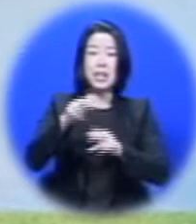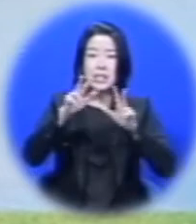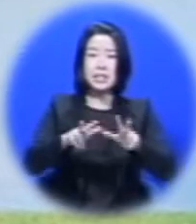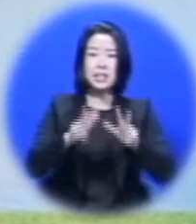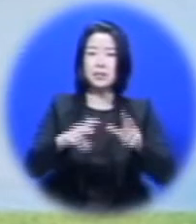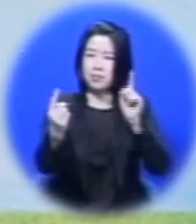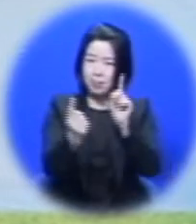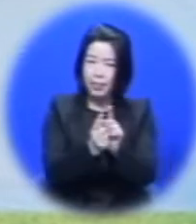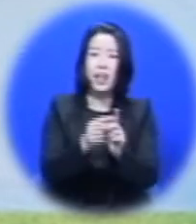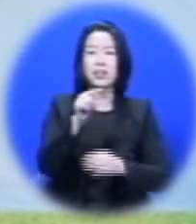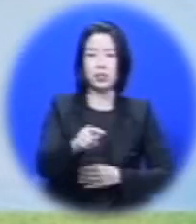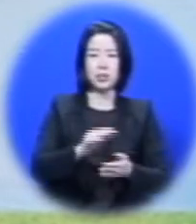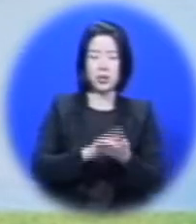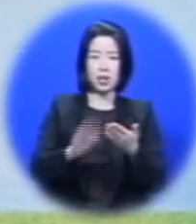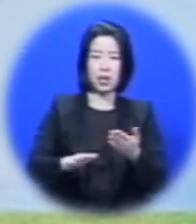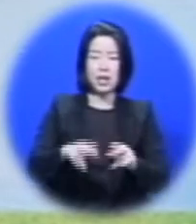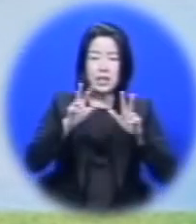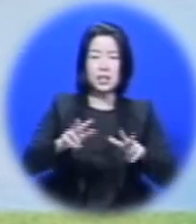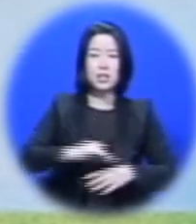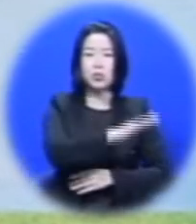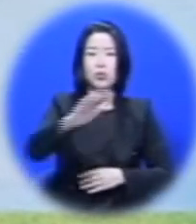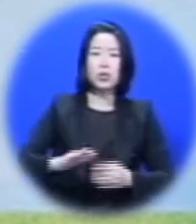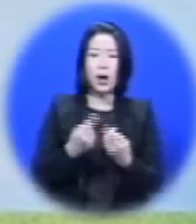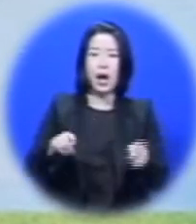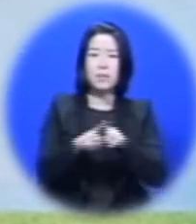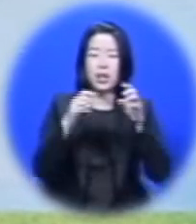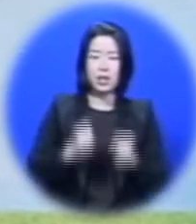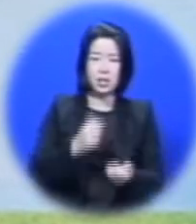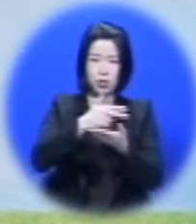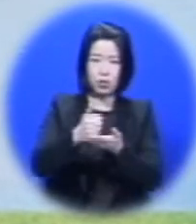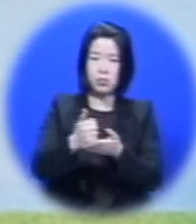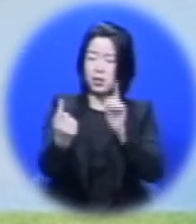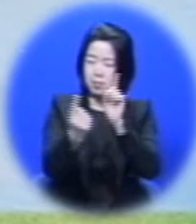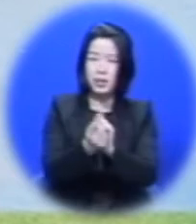지금 만나는 거예요. 지금 우리와 함께 계신 그 주님을 만나는 데